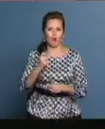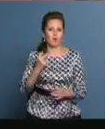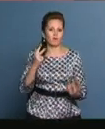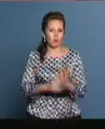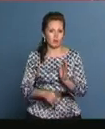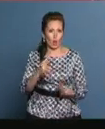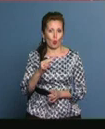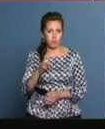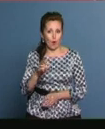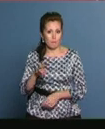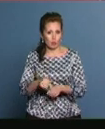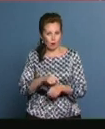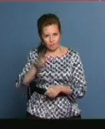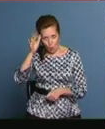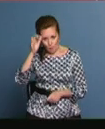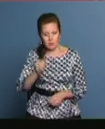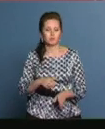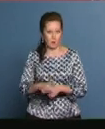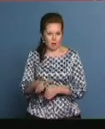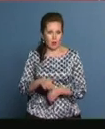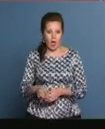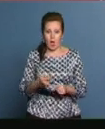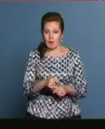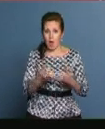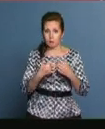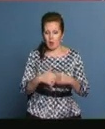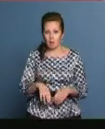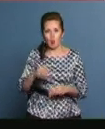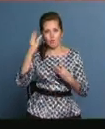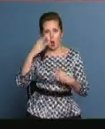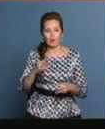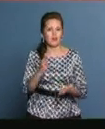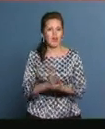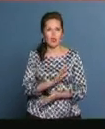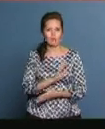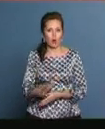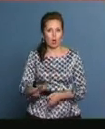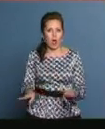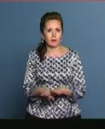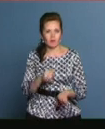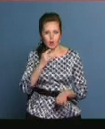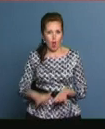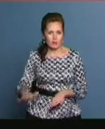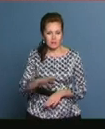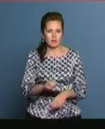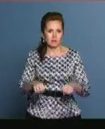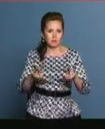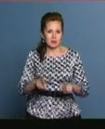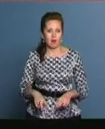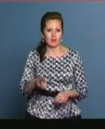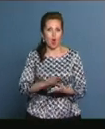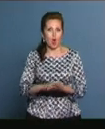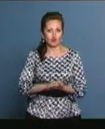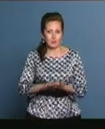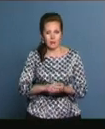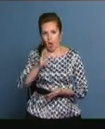фильтры справляются, а этот аппарат с зелеными щупальцами – модуль, не имеющий аналогов в России. Специально для очистки агрессивной камской